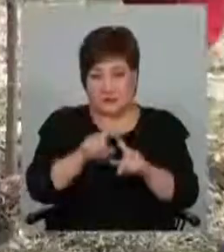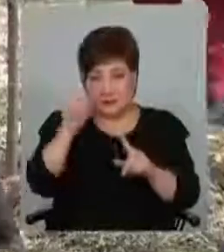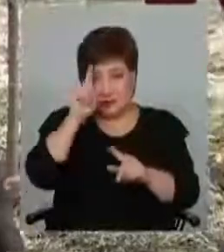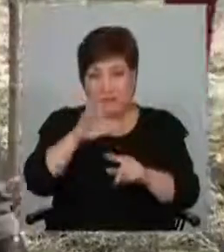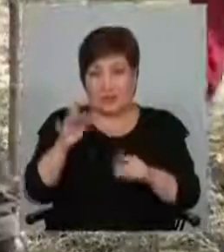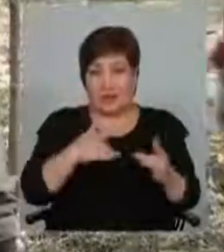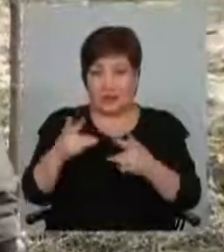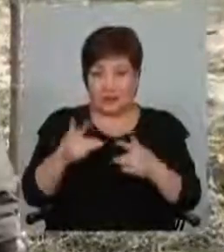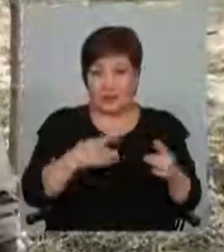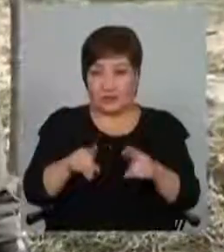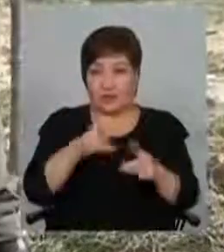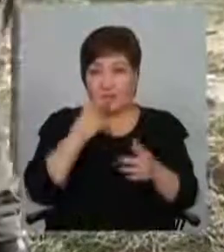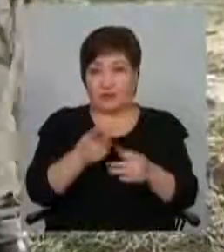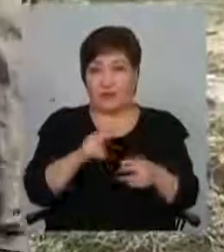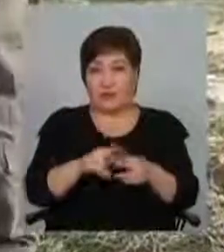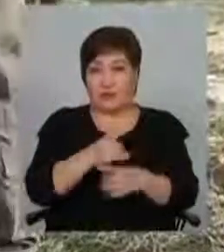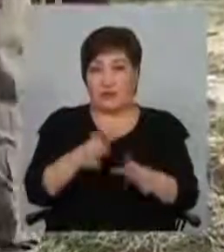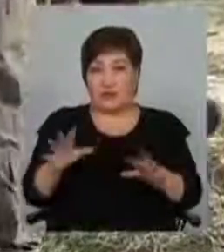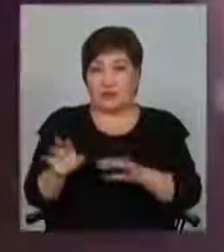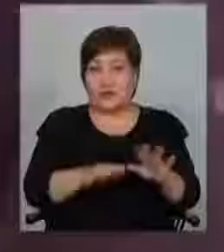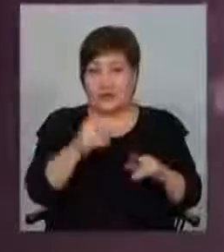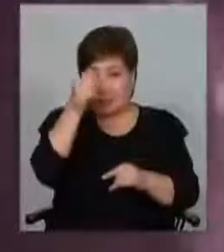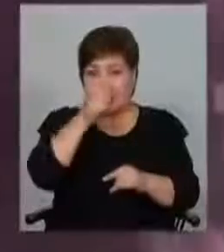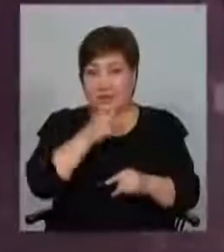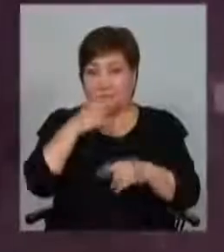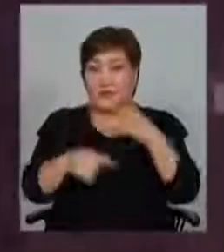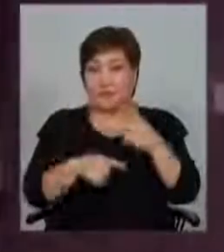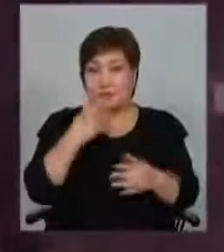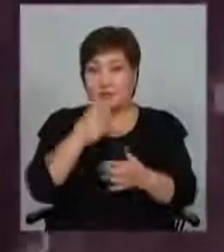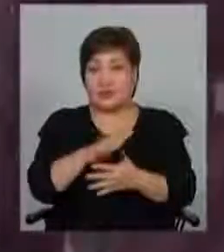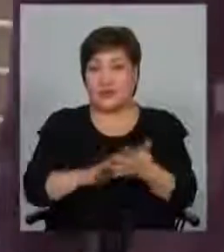Ұйымдастырушылардың айтуынша, бұл мерекелік шаралар бір ай бойы дәстүрлі түрде жалғасын